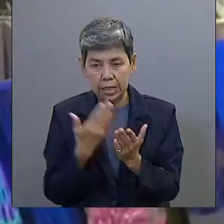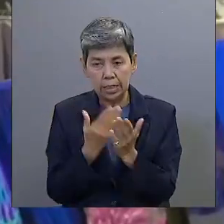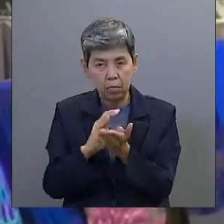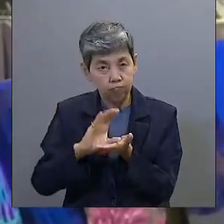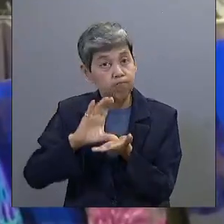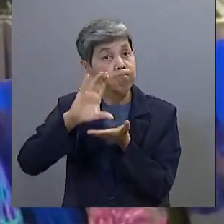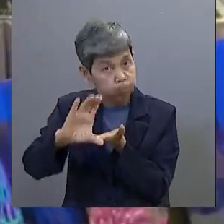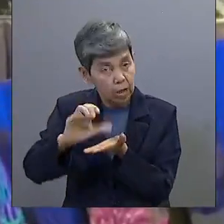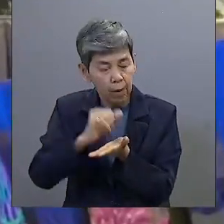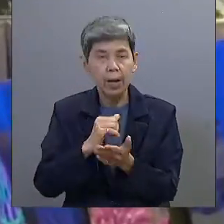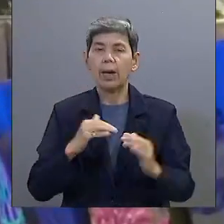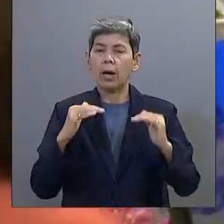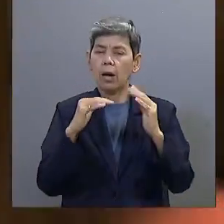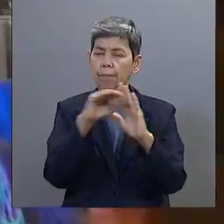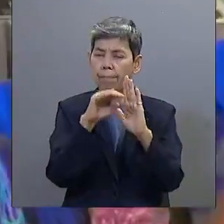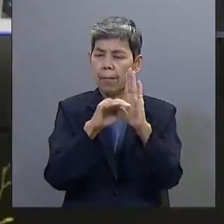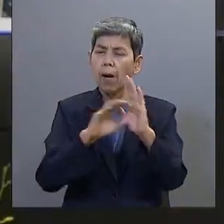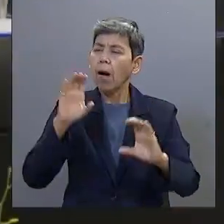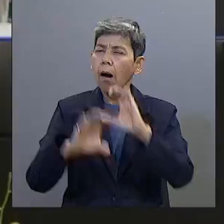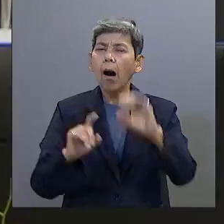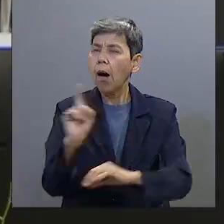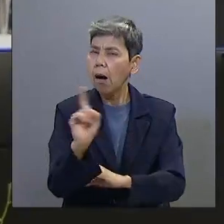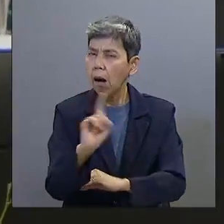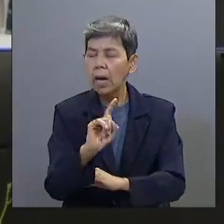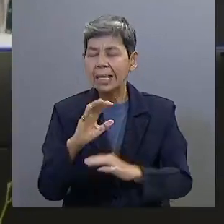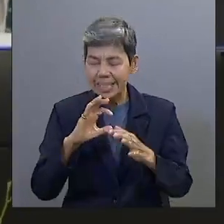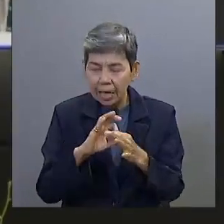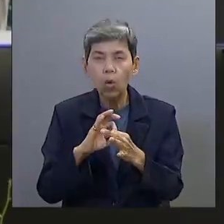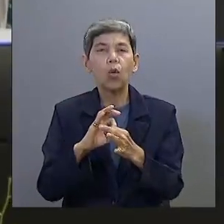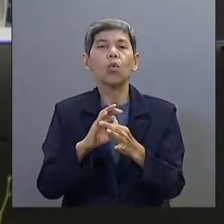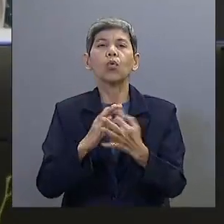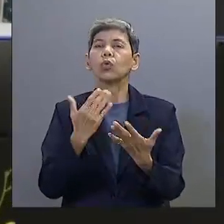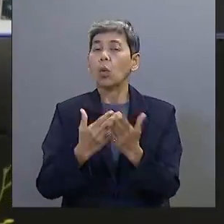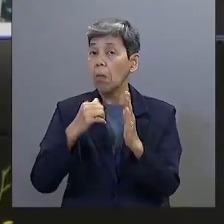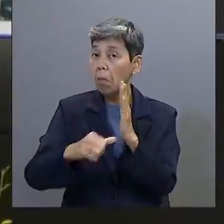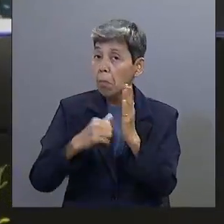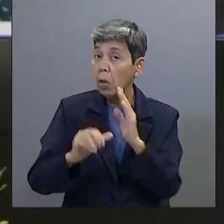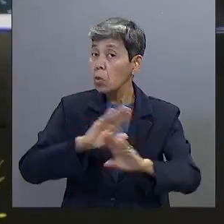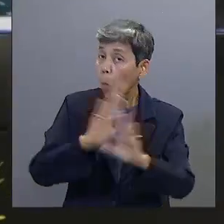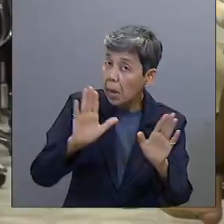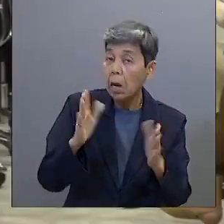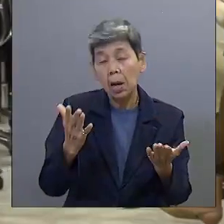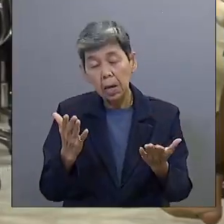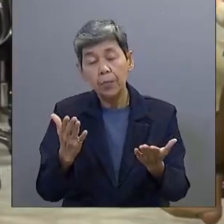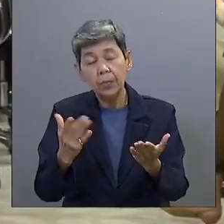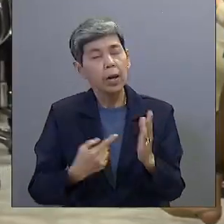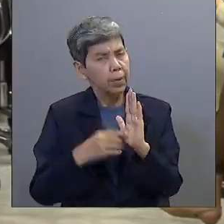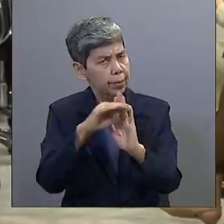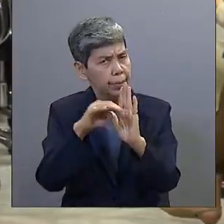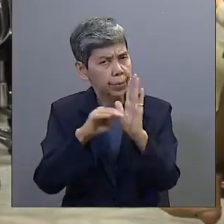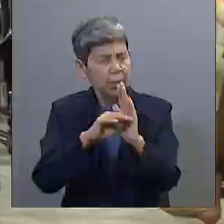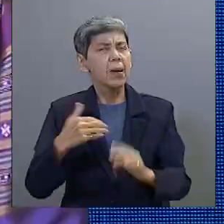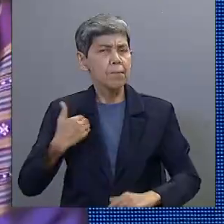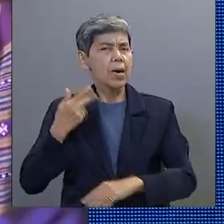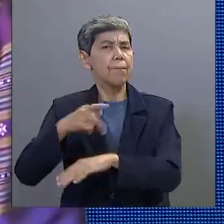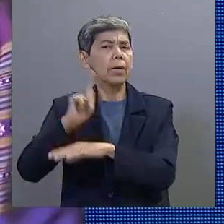ติกำหนดสิทธิประโยชน์ด้านการลงทุนกำหนดสิทธิประโยชน์เรื่องการยกเว้นหรือว่าการเสียภาษีนิติบุคคลด้วยค่ะ มีความเห็นจากประ